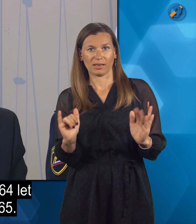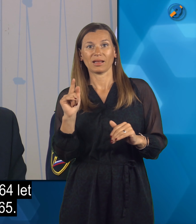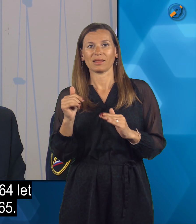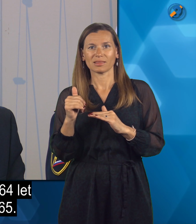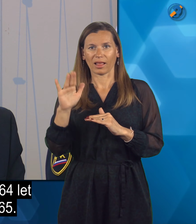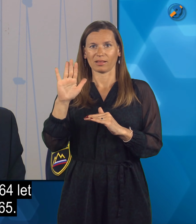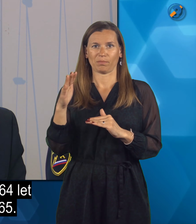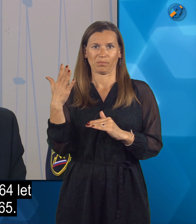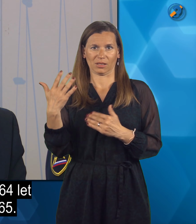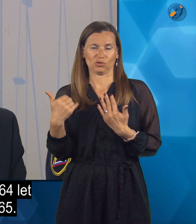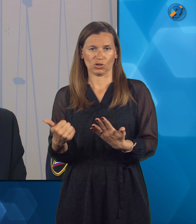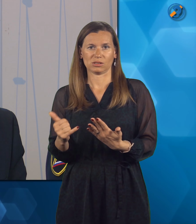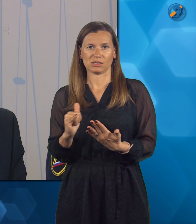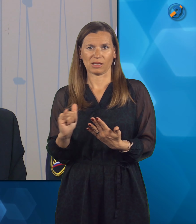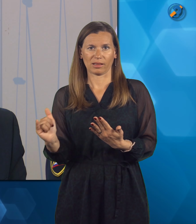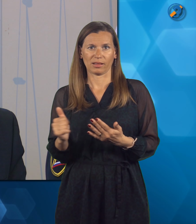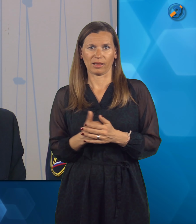nad 65 let.